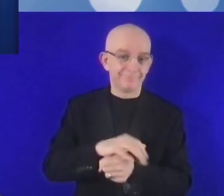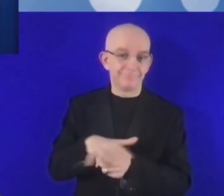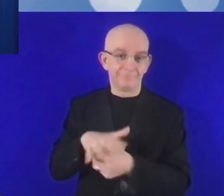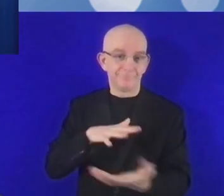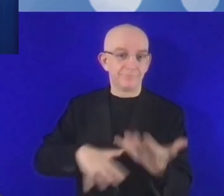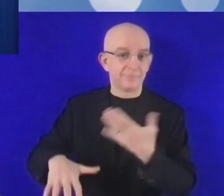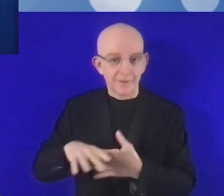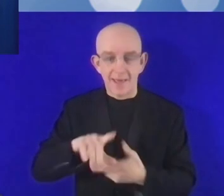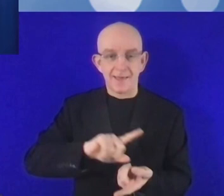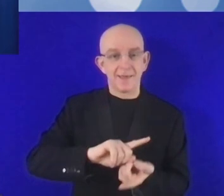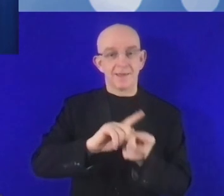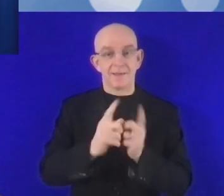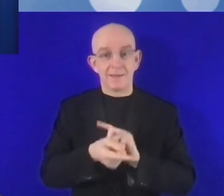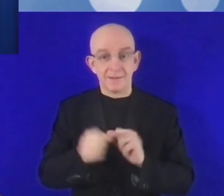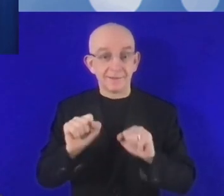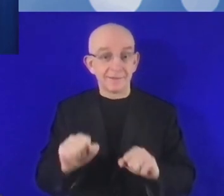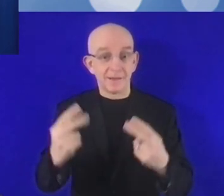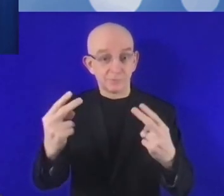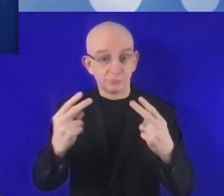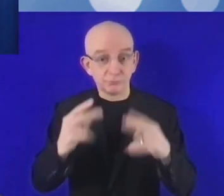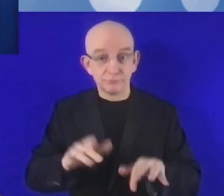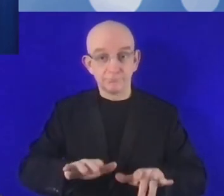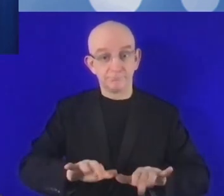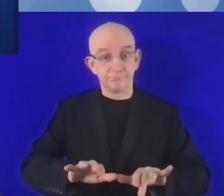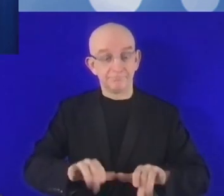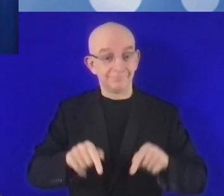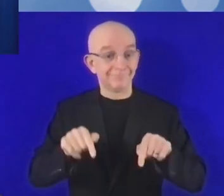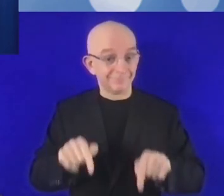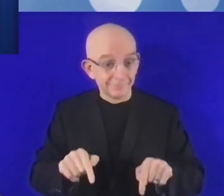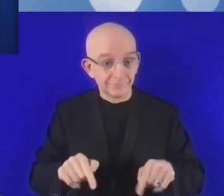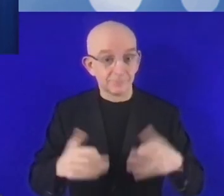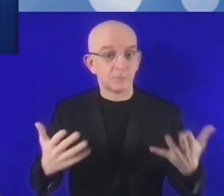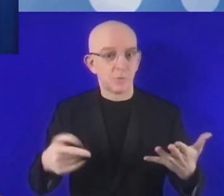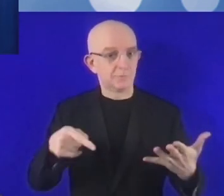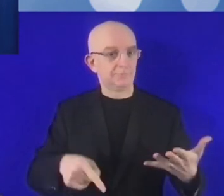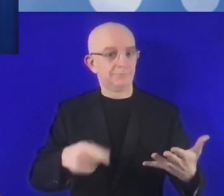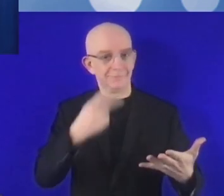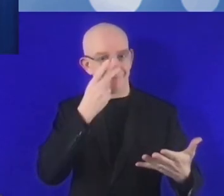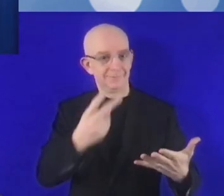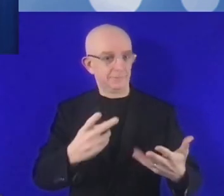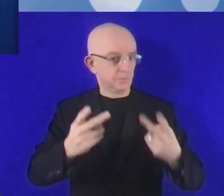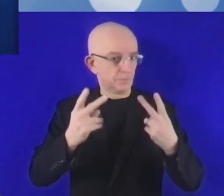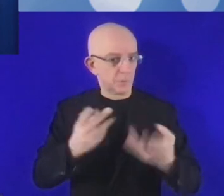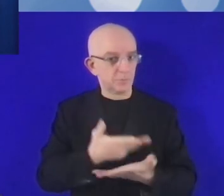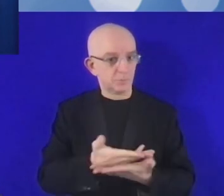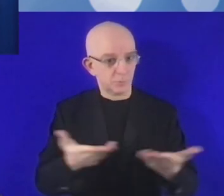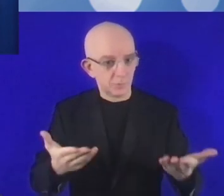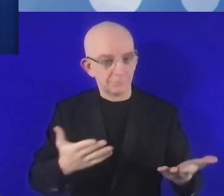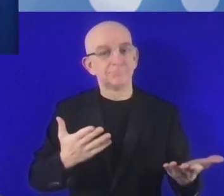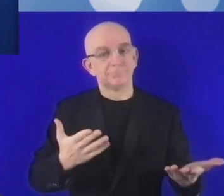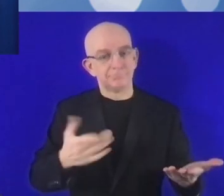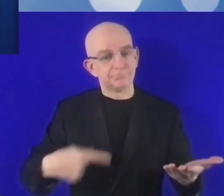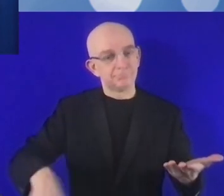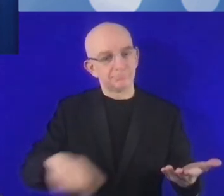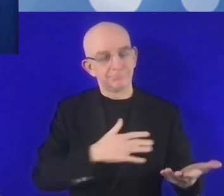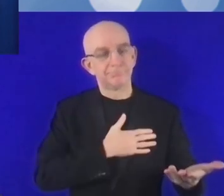这个新冠疫情它突出了我们生活当中网